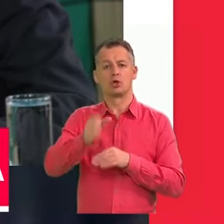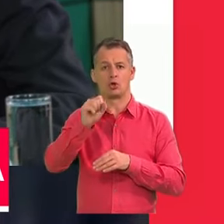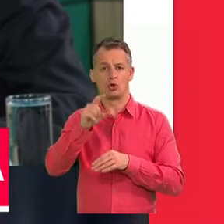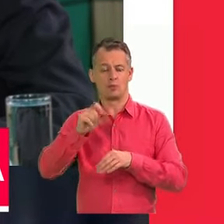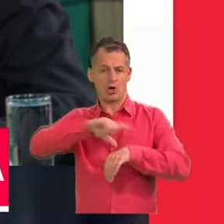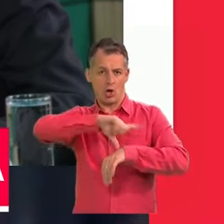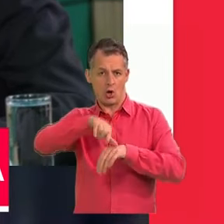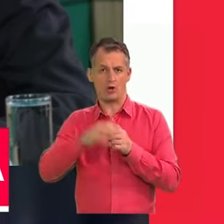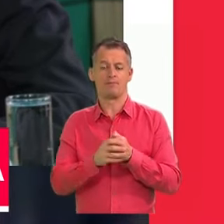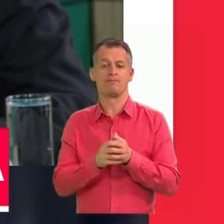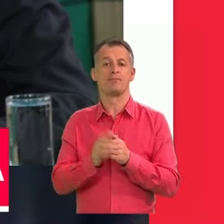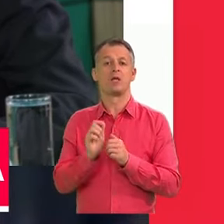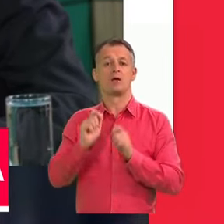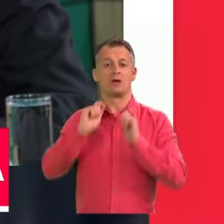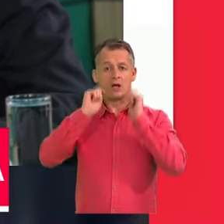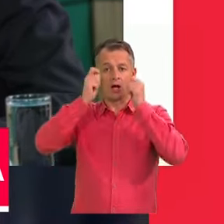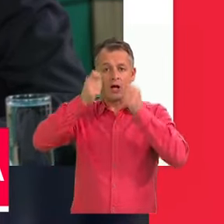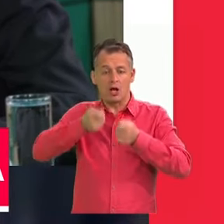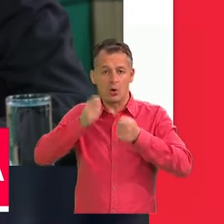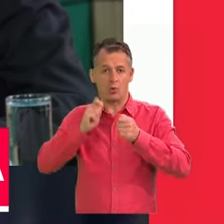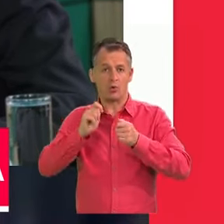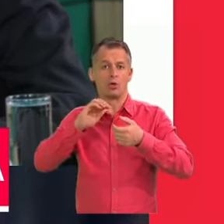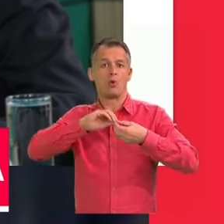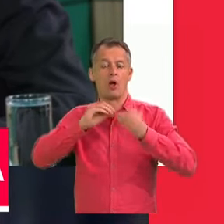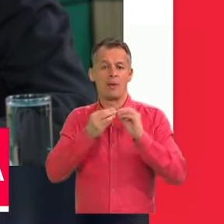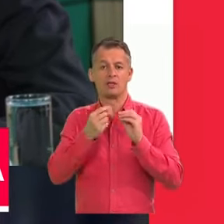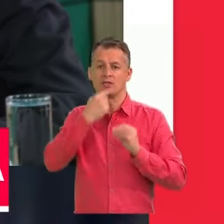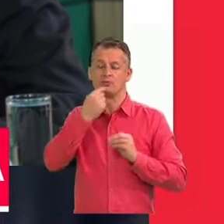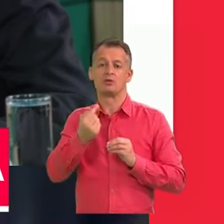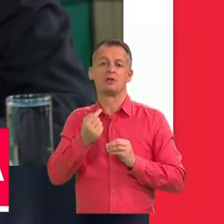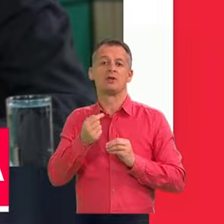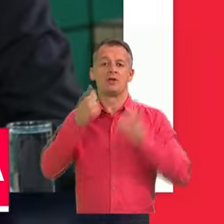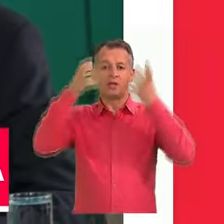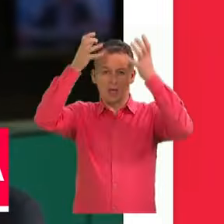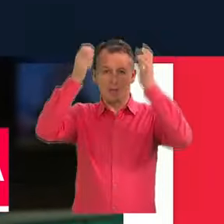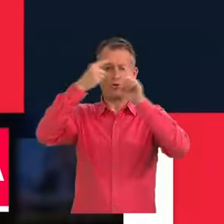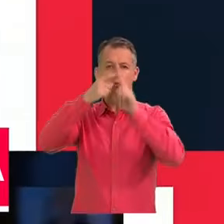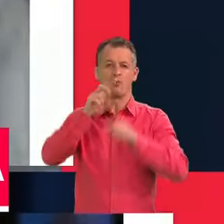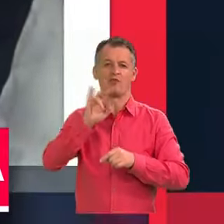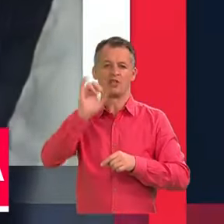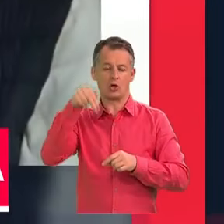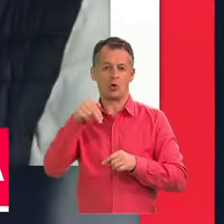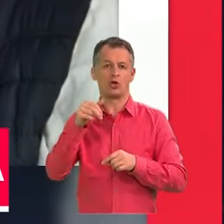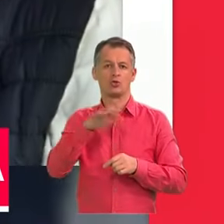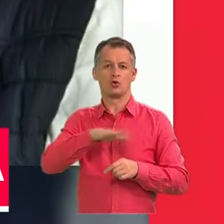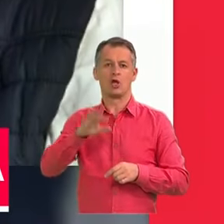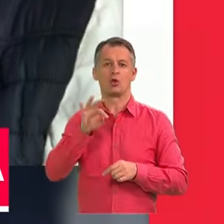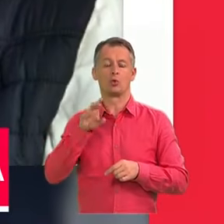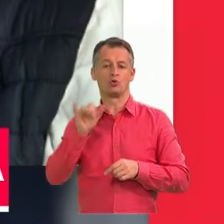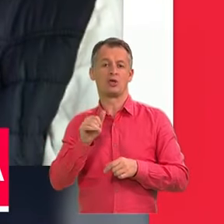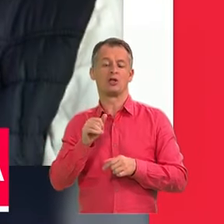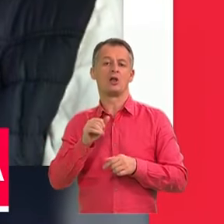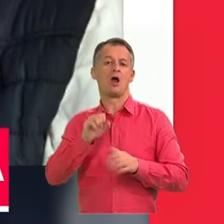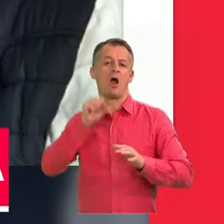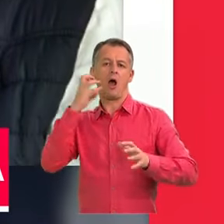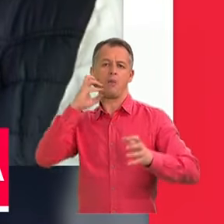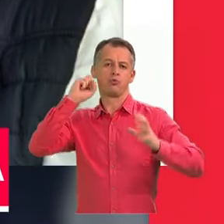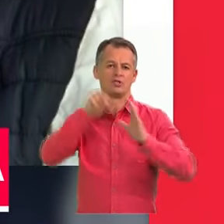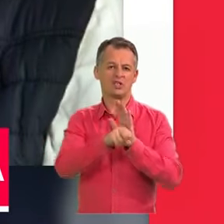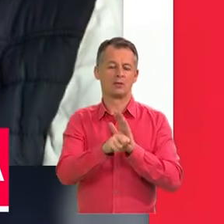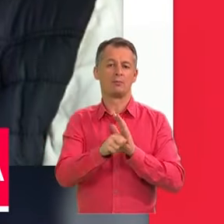altele, călugărul amant îl acuză pe episcopul Visarion al Tulcii că l-ar fi abuzat sexual pe tânărul Cristi în urmă cu mai mulți ani, pe vremea